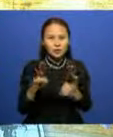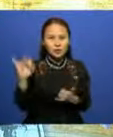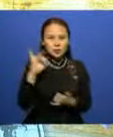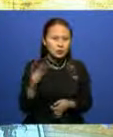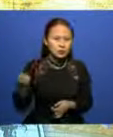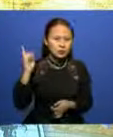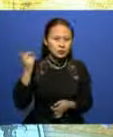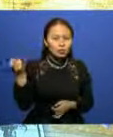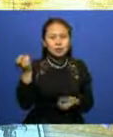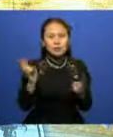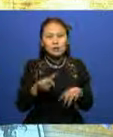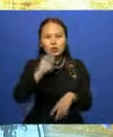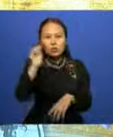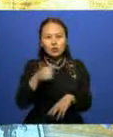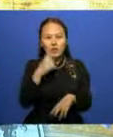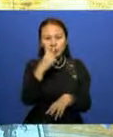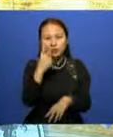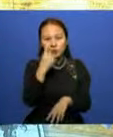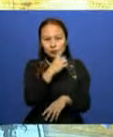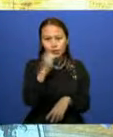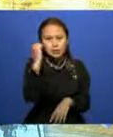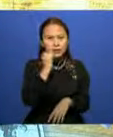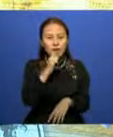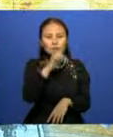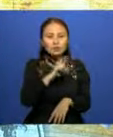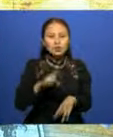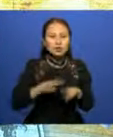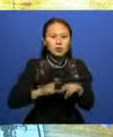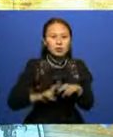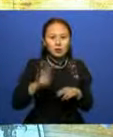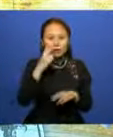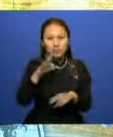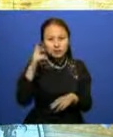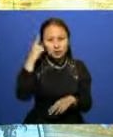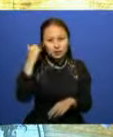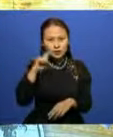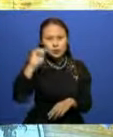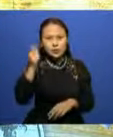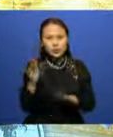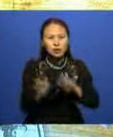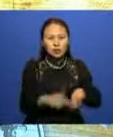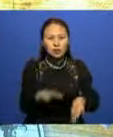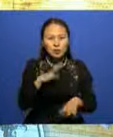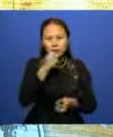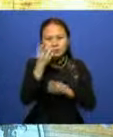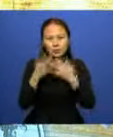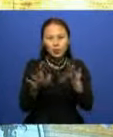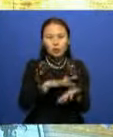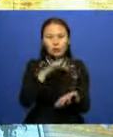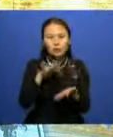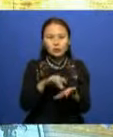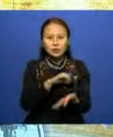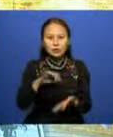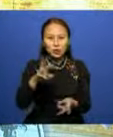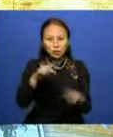ең сұрқия, зұлмат соғысты көзбен көрген қариялардан артық ешкім біле қоймас. Олар соғыстан кейін еліміздің гүлденуі жолында аянбай еңбек